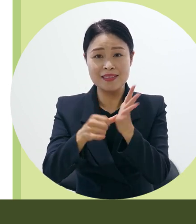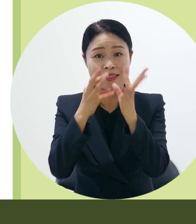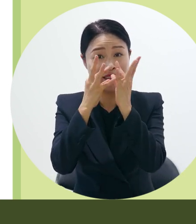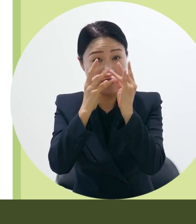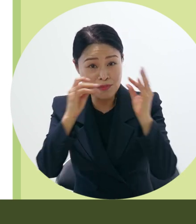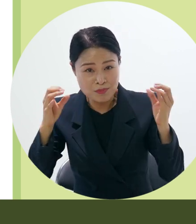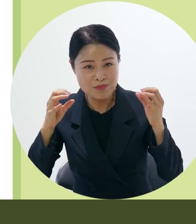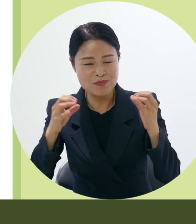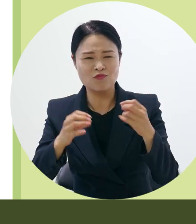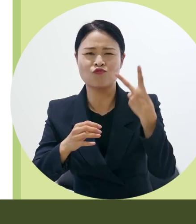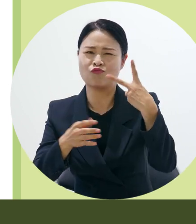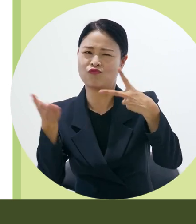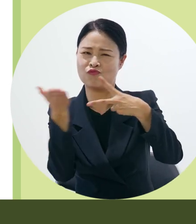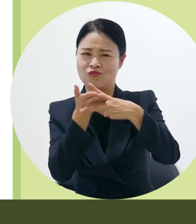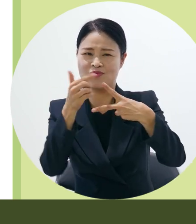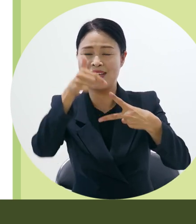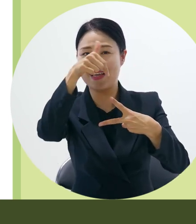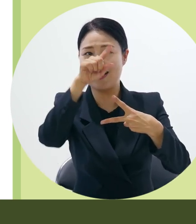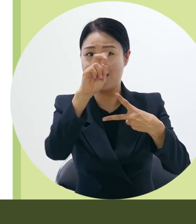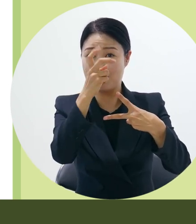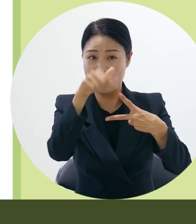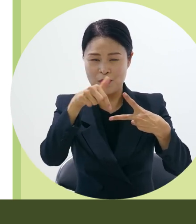같습니다.